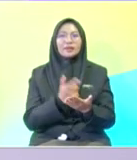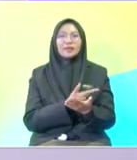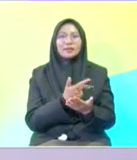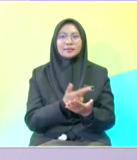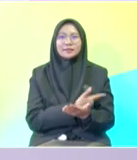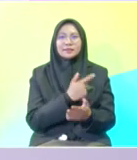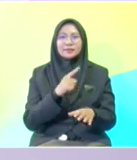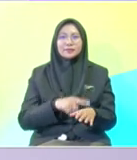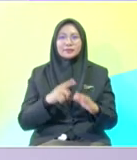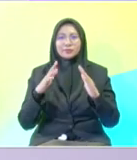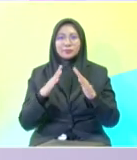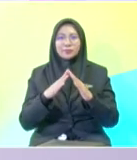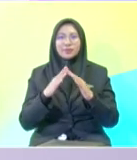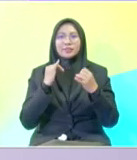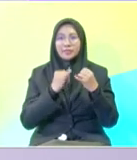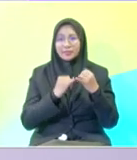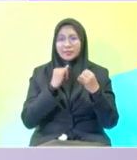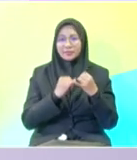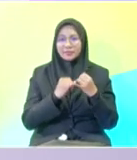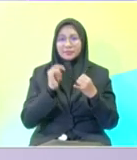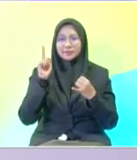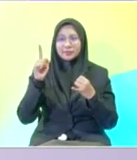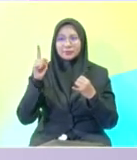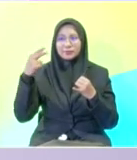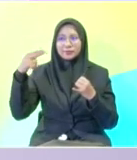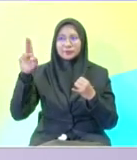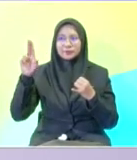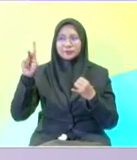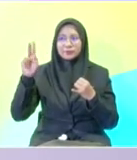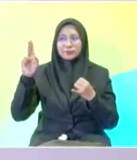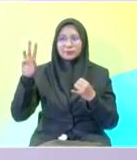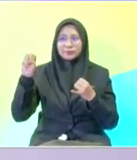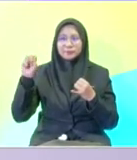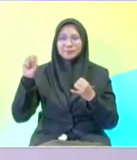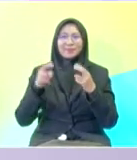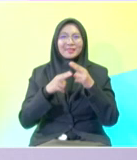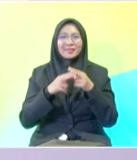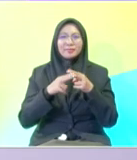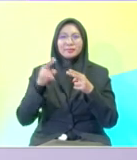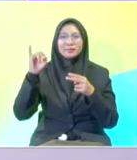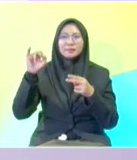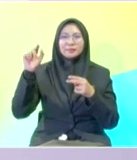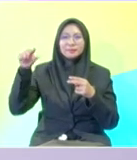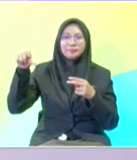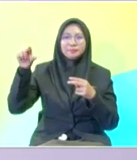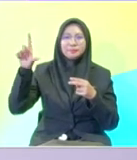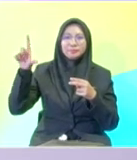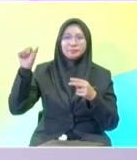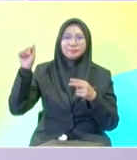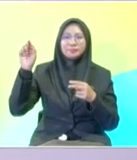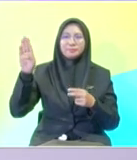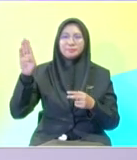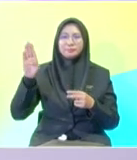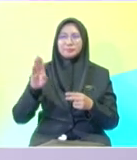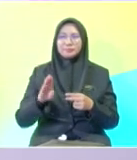terakhirnya Oke kita masih lagi ada satu hukum yaitu iqlab kita disebut tadikah yang pertama tadi